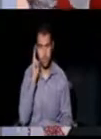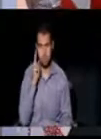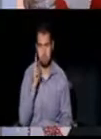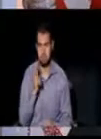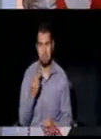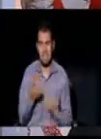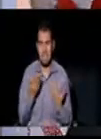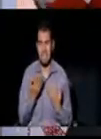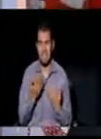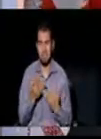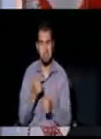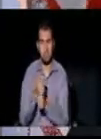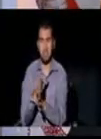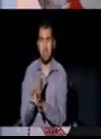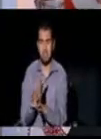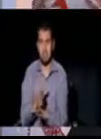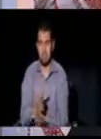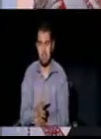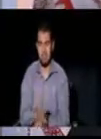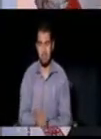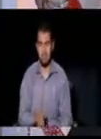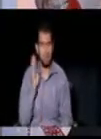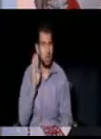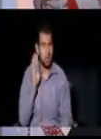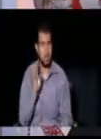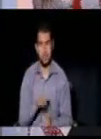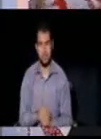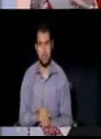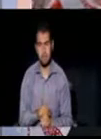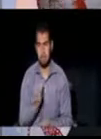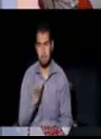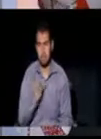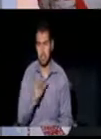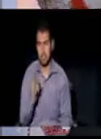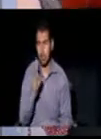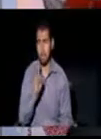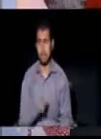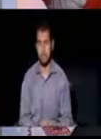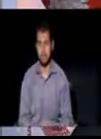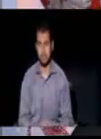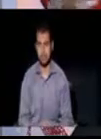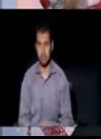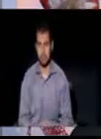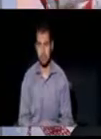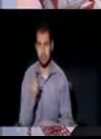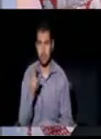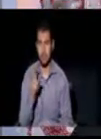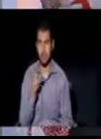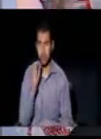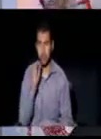لازمة. هي دلوقتي بتطالب وبتقول ان الصم زي المتكلمين والناس